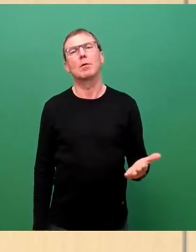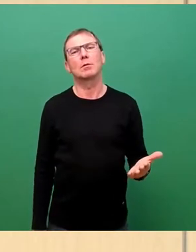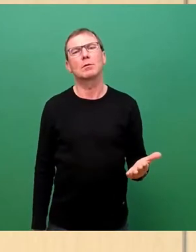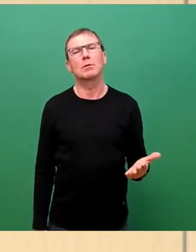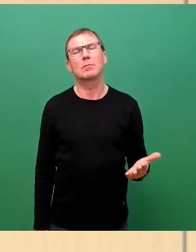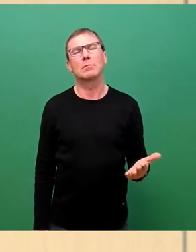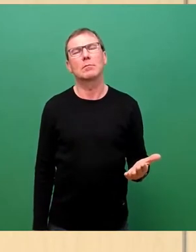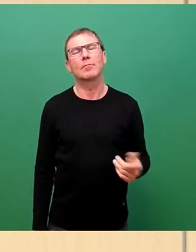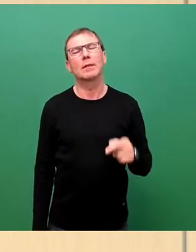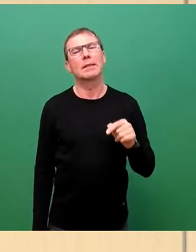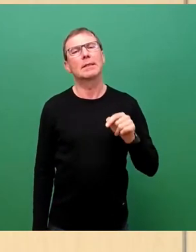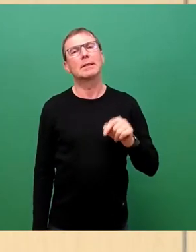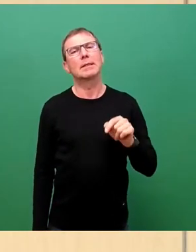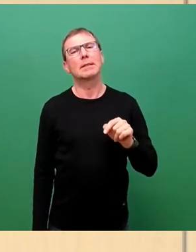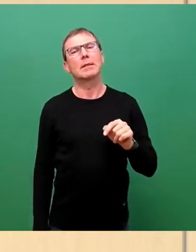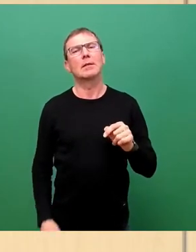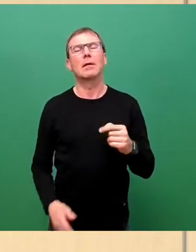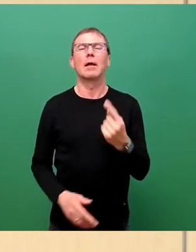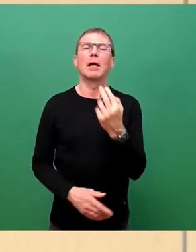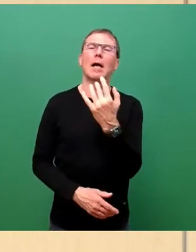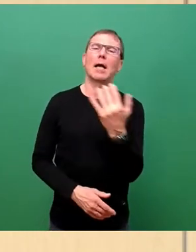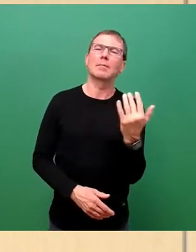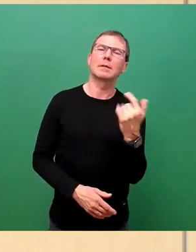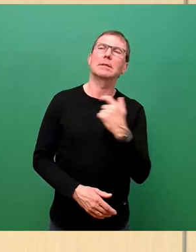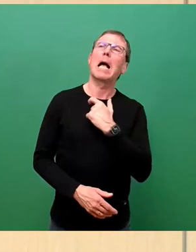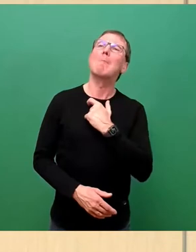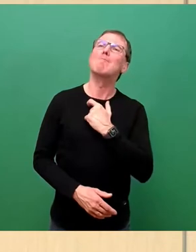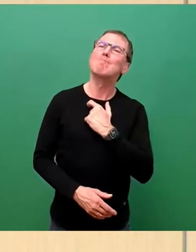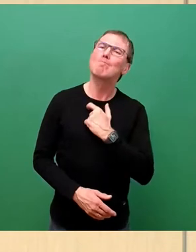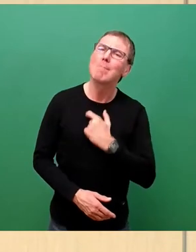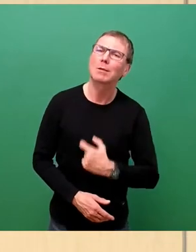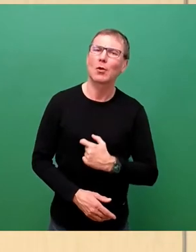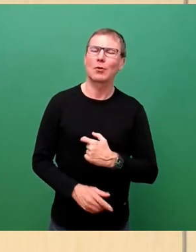hier auch noch insofern etwas persönlich beifügen.